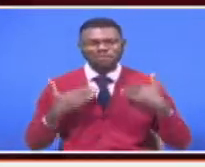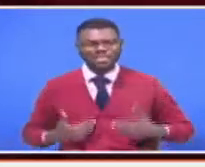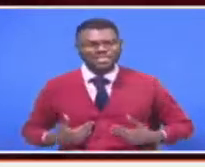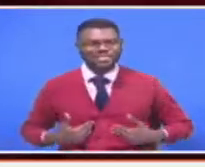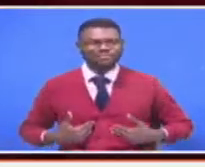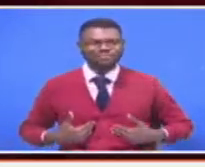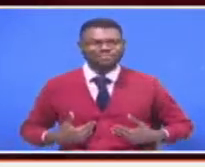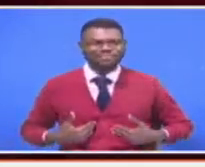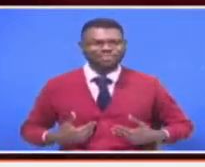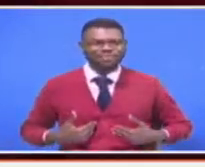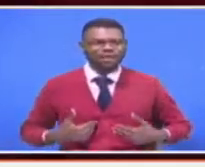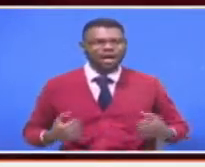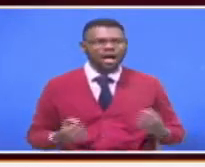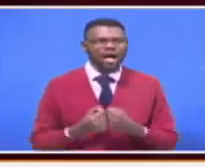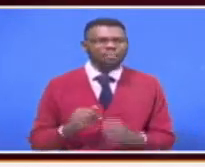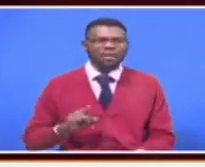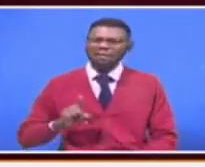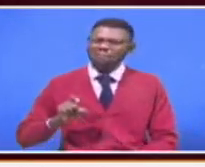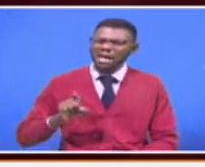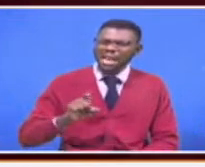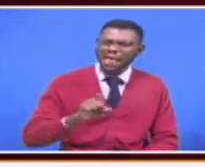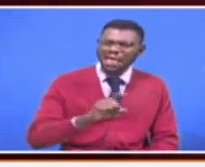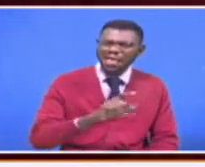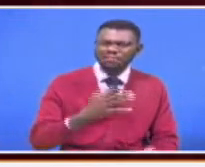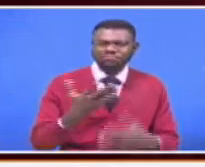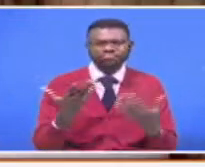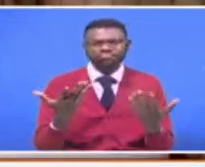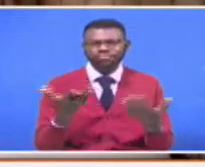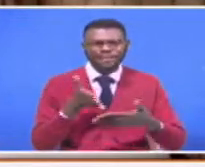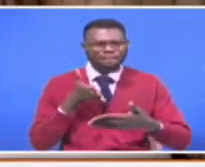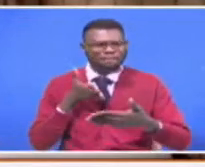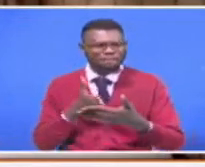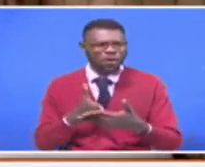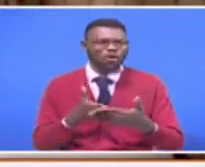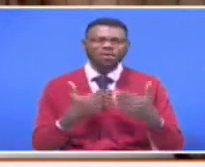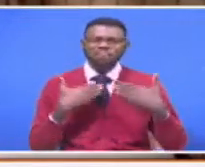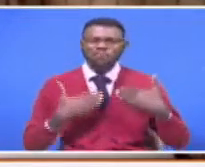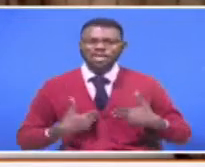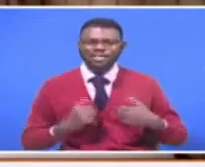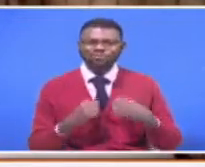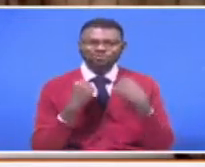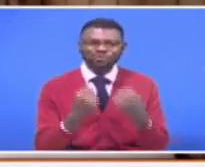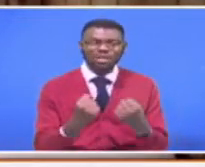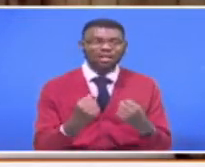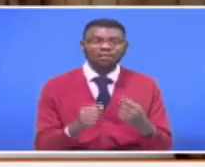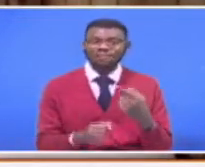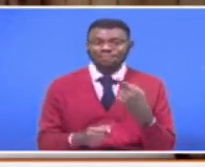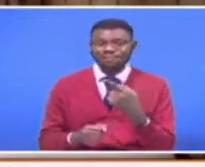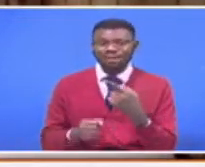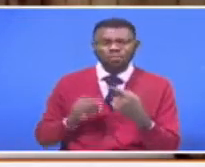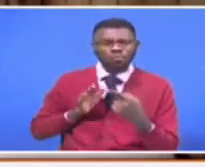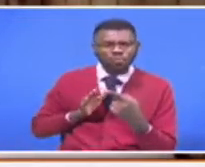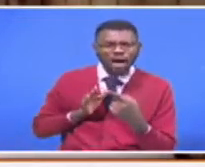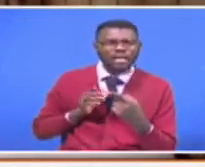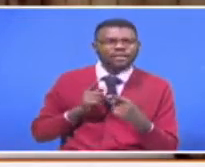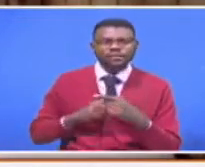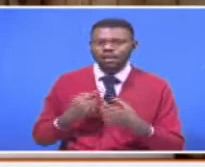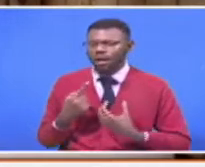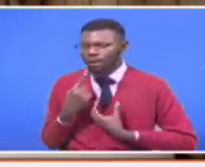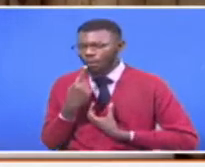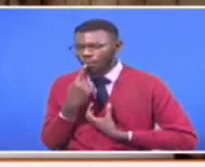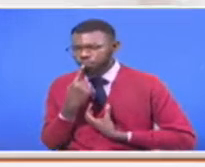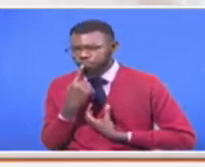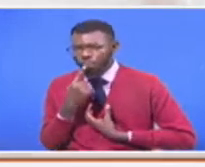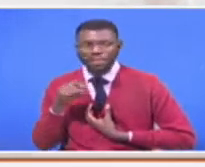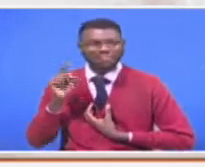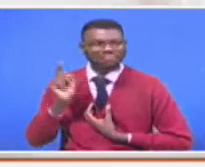wake kukabiliana na wadudu wanaosababisha magonjwa mwilini. Hivyo basi, mama anayenyonyesha anatakiwa kuwa na